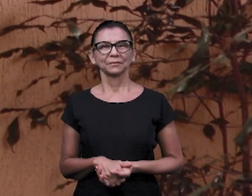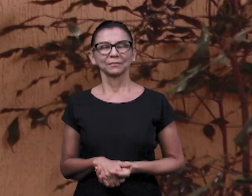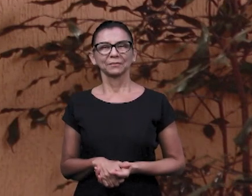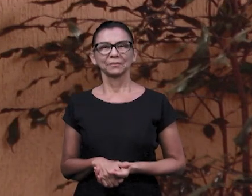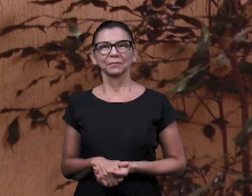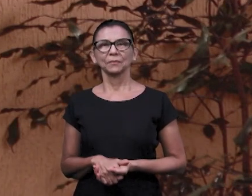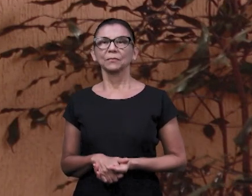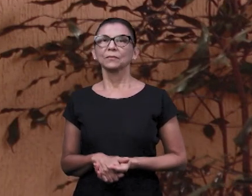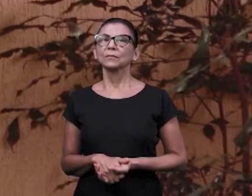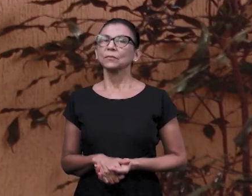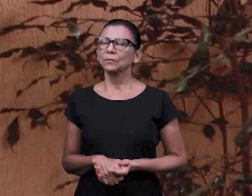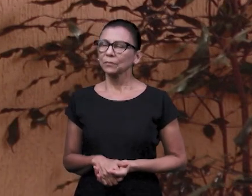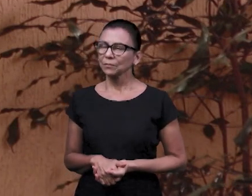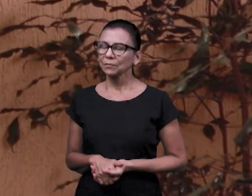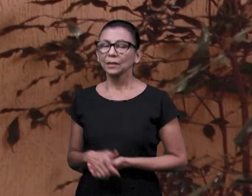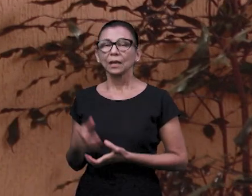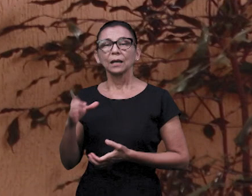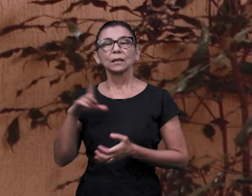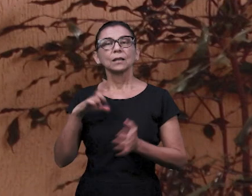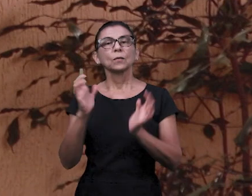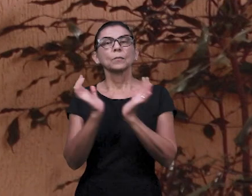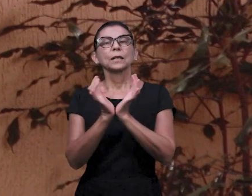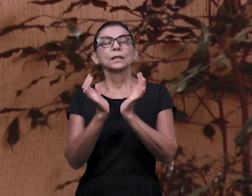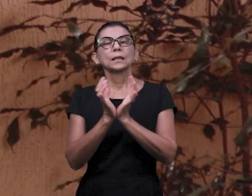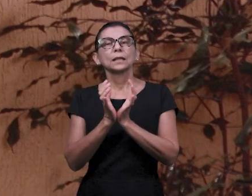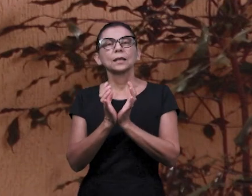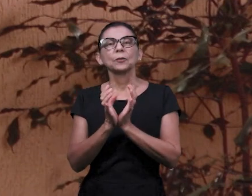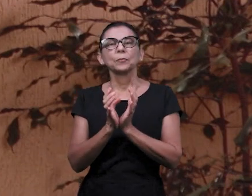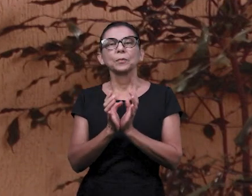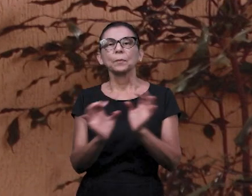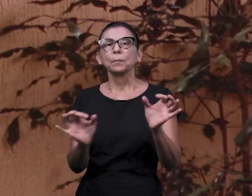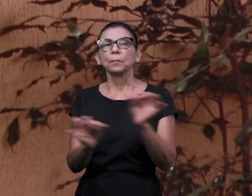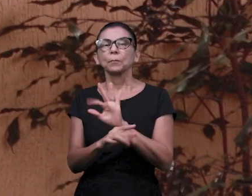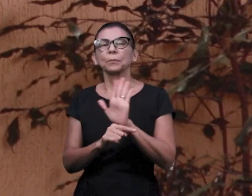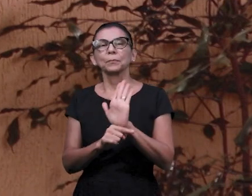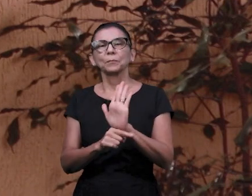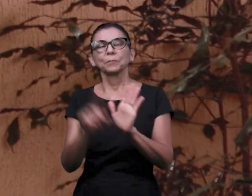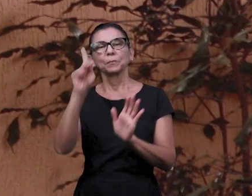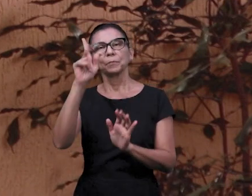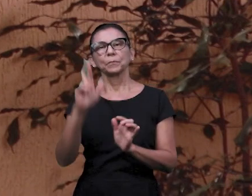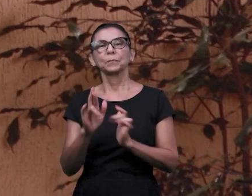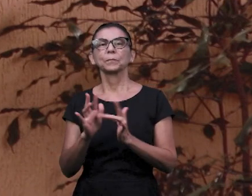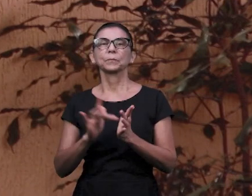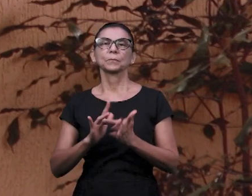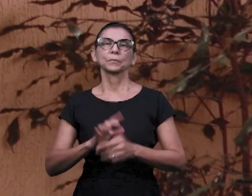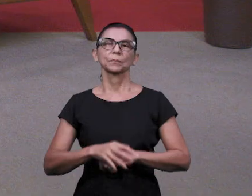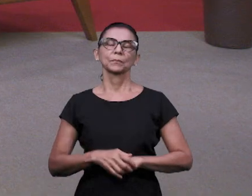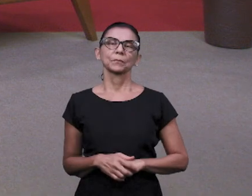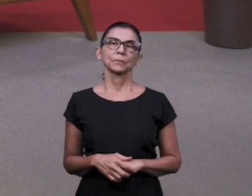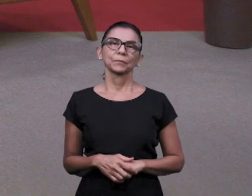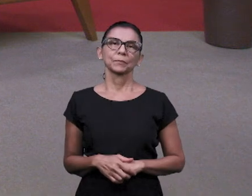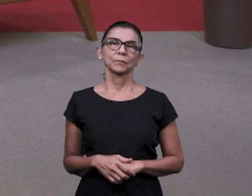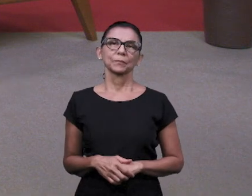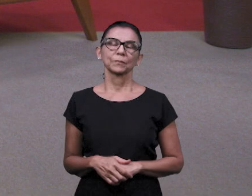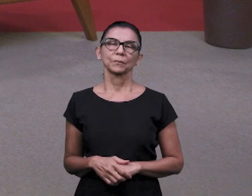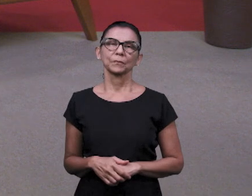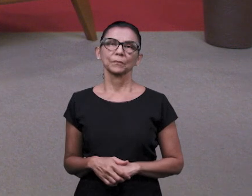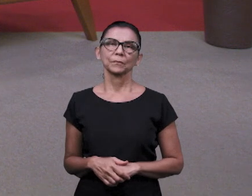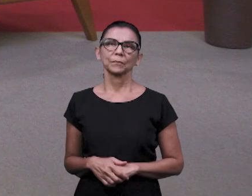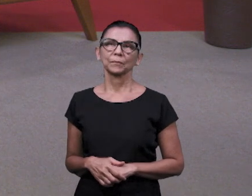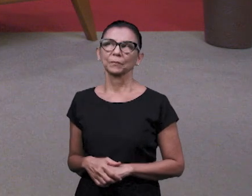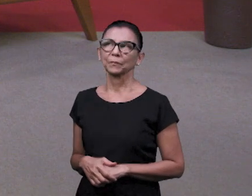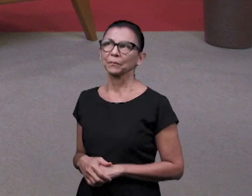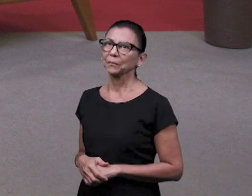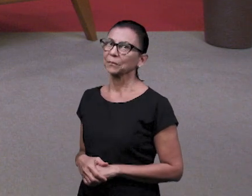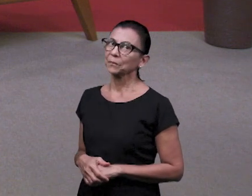accessibilité@presbyterio.org.br. Nous avons une équipe prête pour aider les frères et sœurs. La paix du Seigneur. Quand